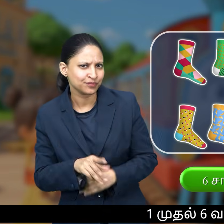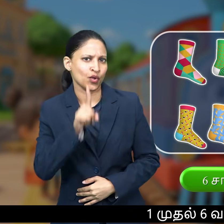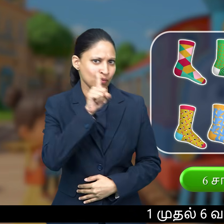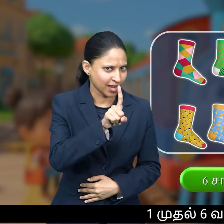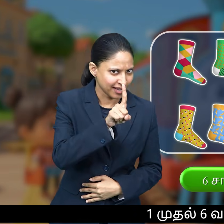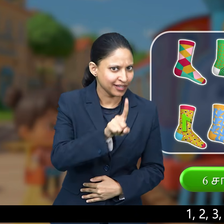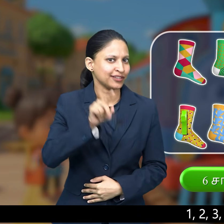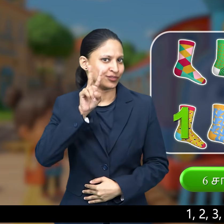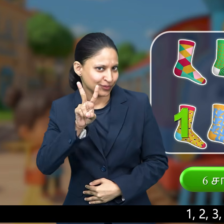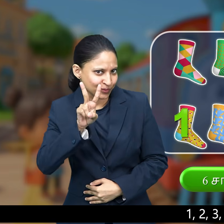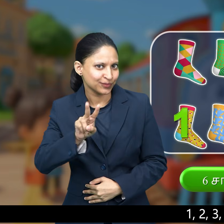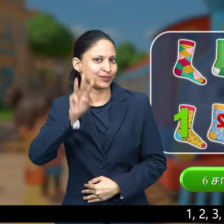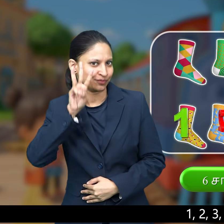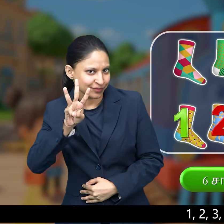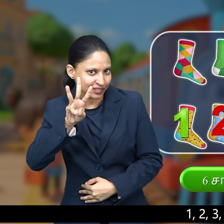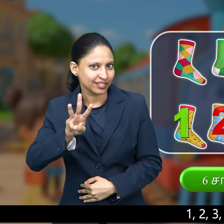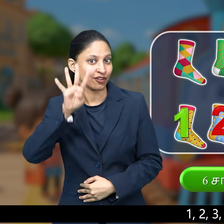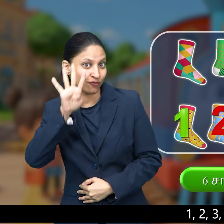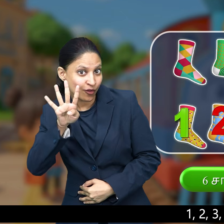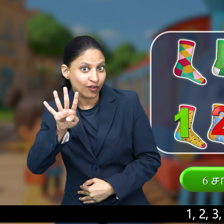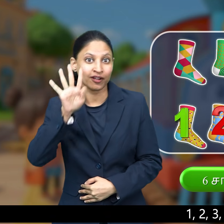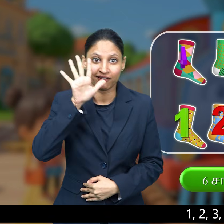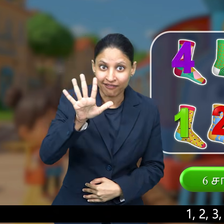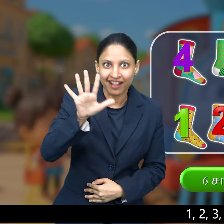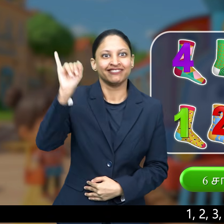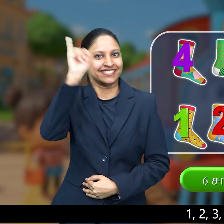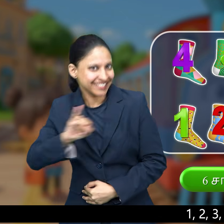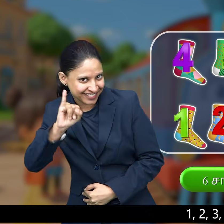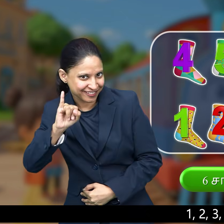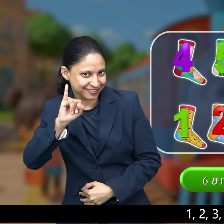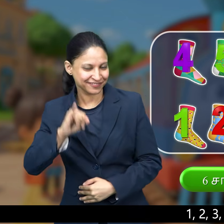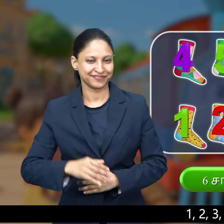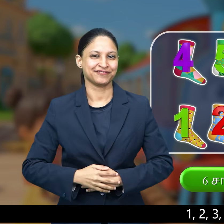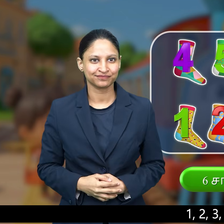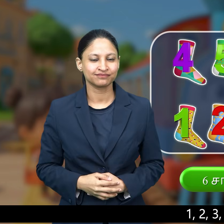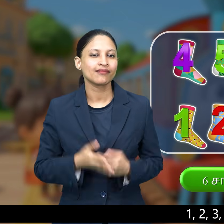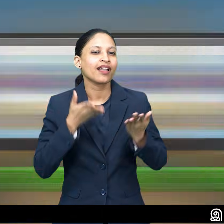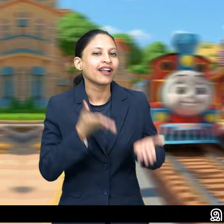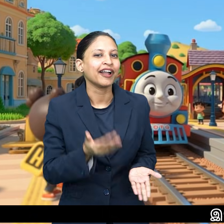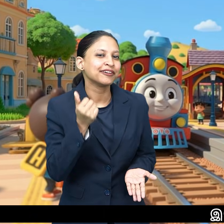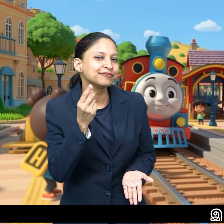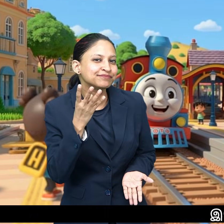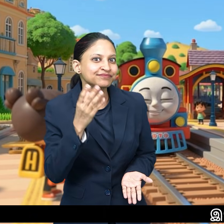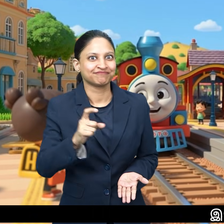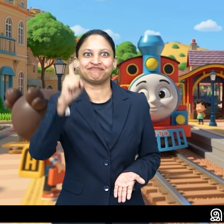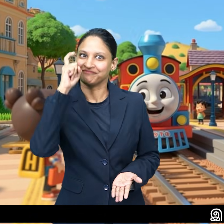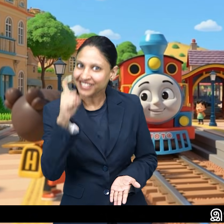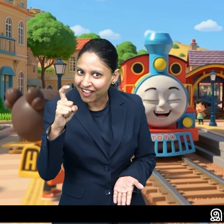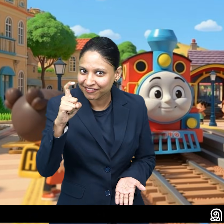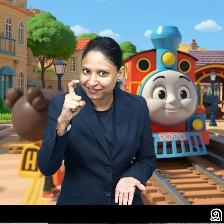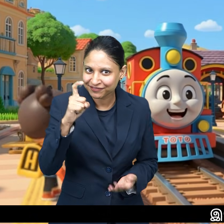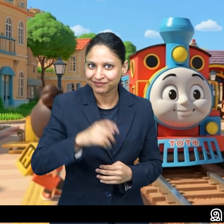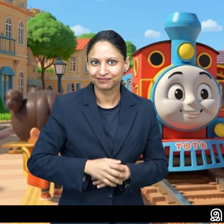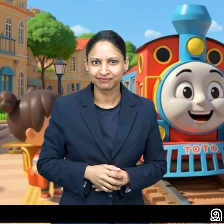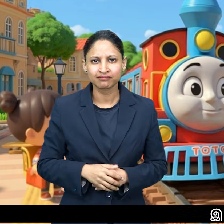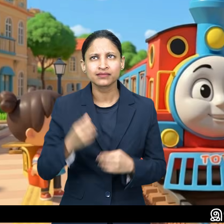எண்ணுவோம். 1, 2, 3, 4, 5 மற்றும் 6. இதோ 7.